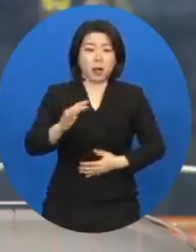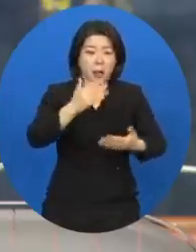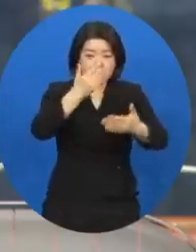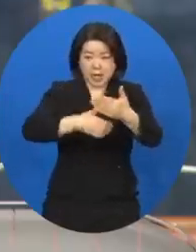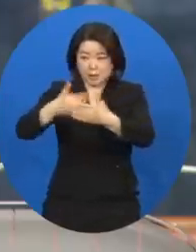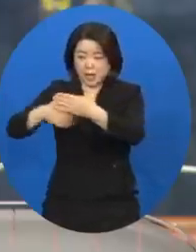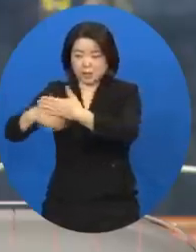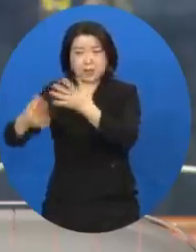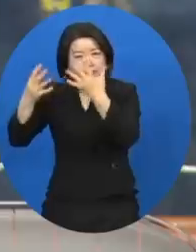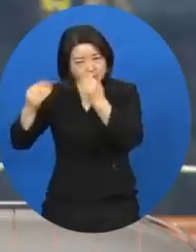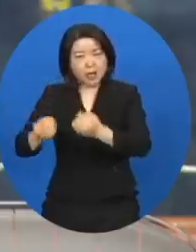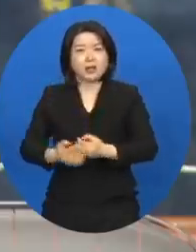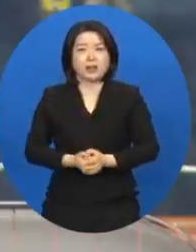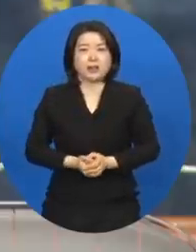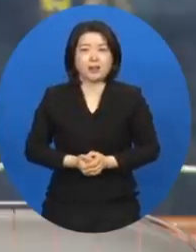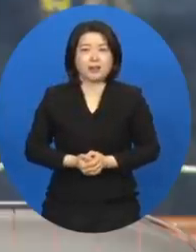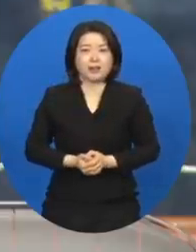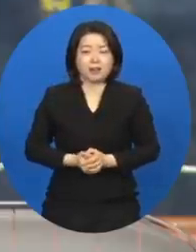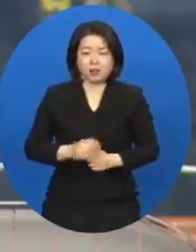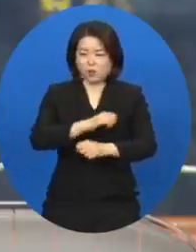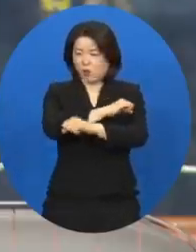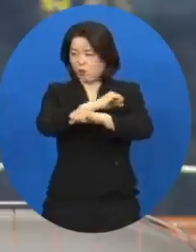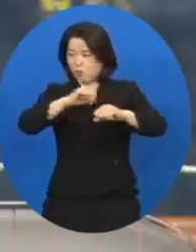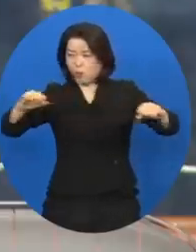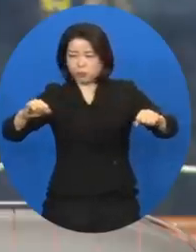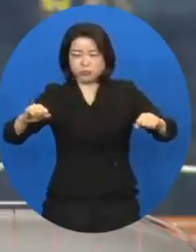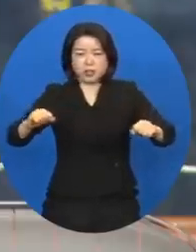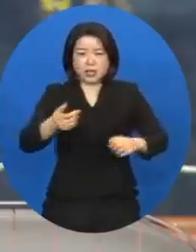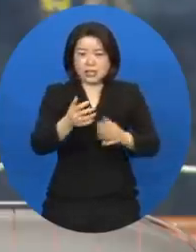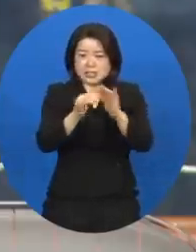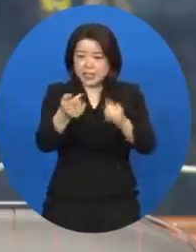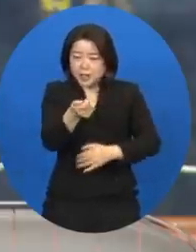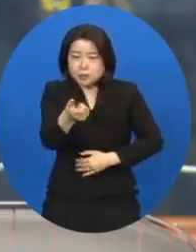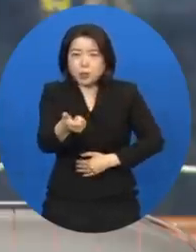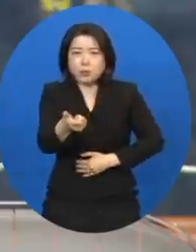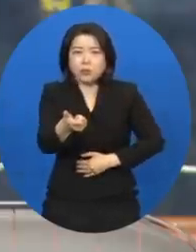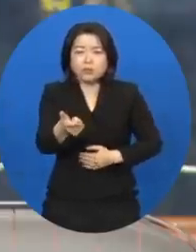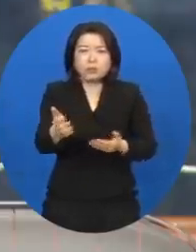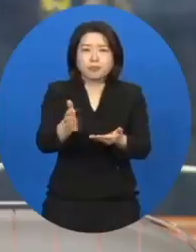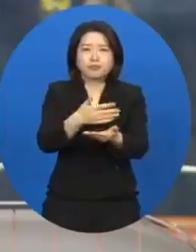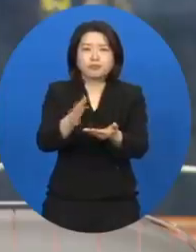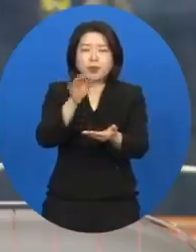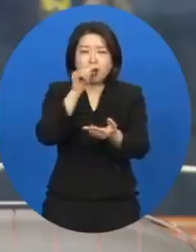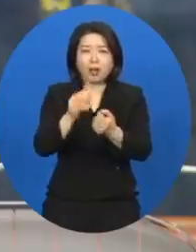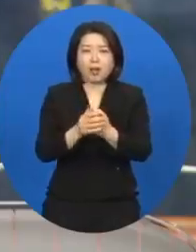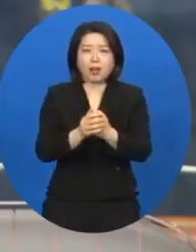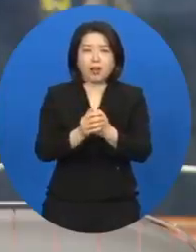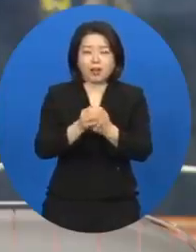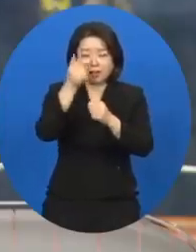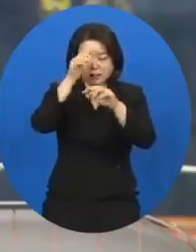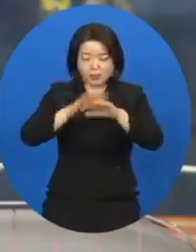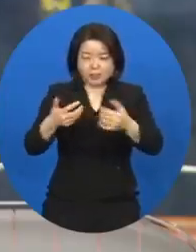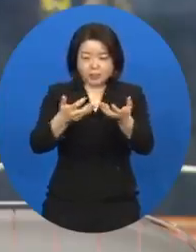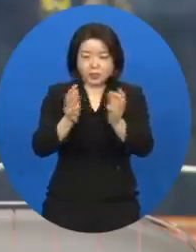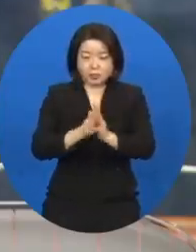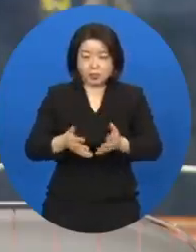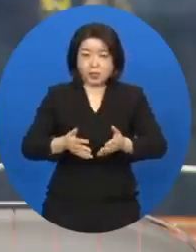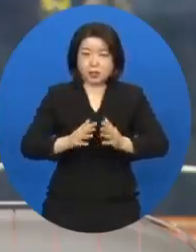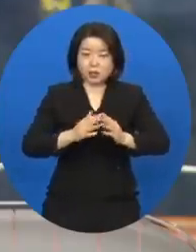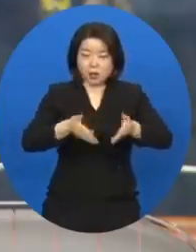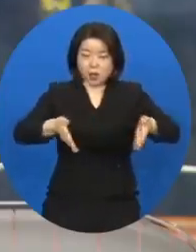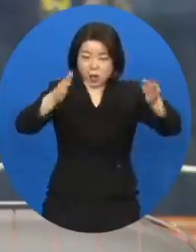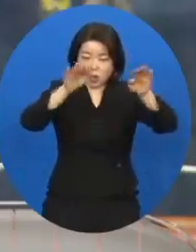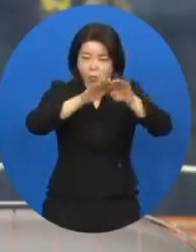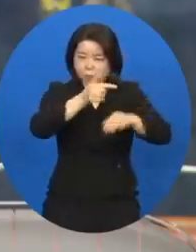그러니 예배당 자체가 굉장히 썰렁한 분위기였죠. 그렇지만 예배당 건물은 워낙 크니까 교회 주변에